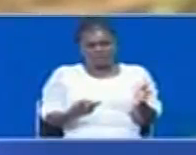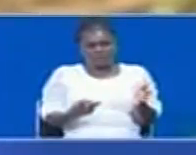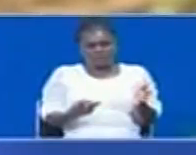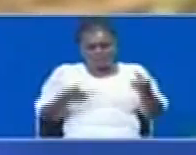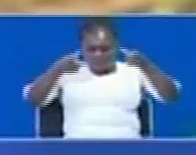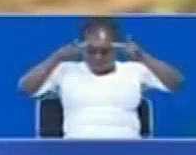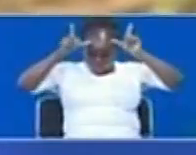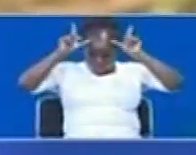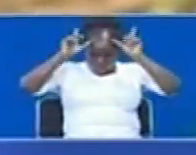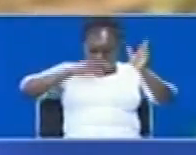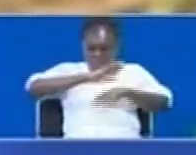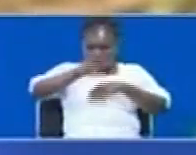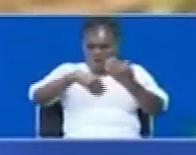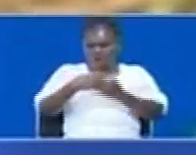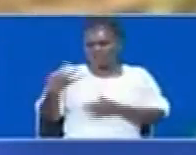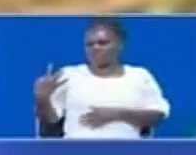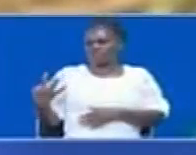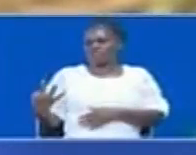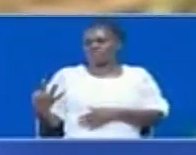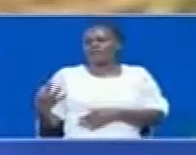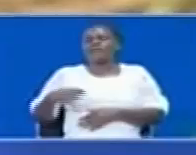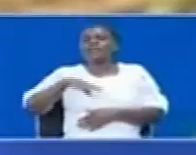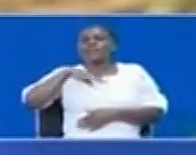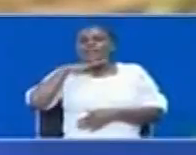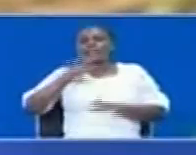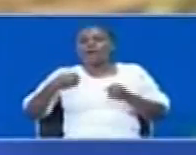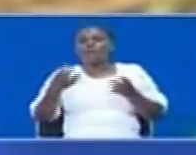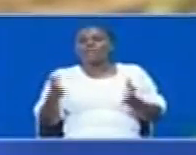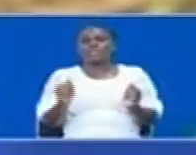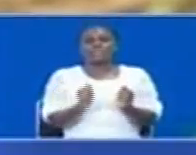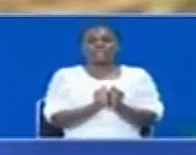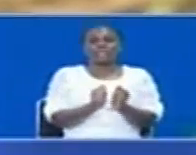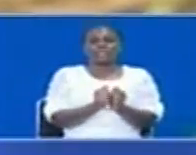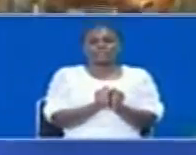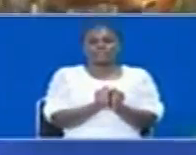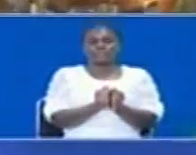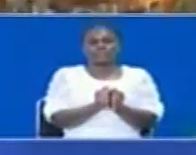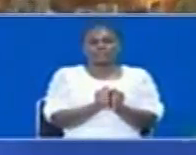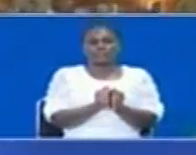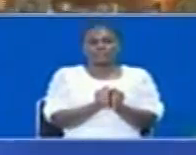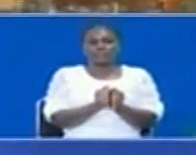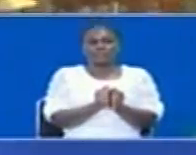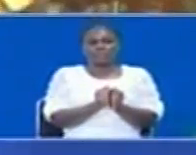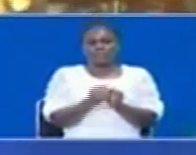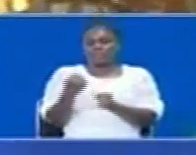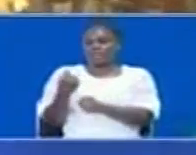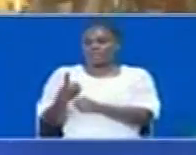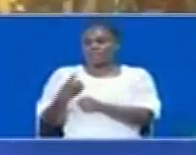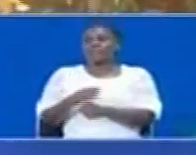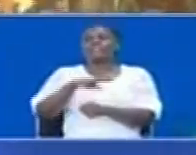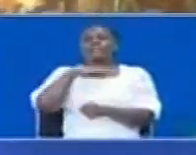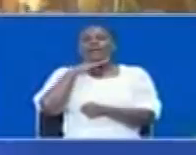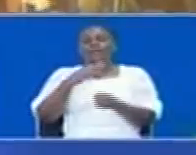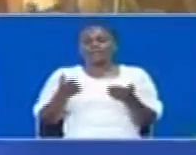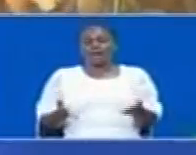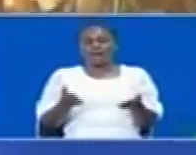Ng'ombe wote ni watatu, waliokufa ni ng'ombe 10. Atakuwa wa 11 kufa kwenye zizi